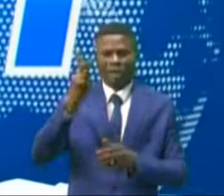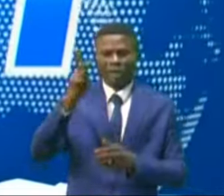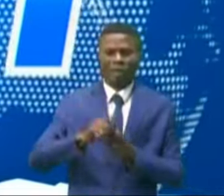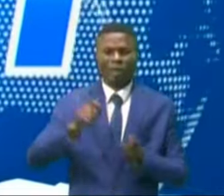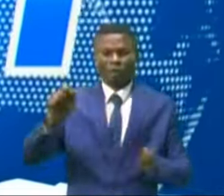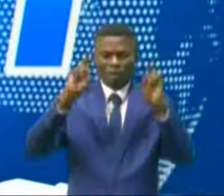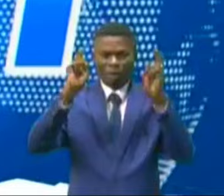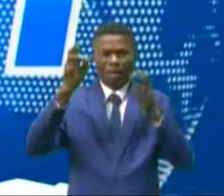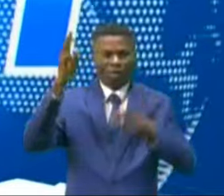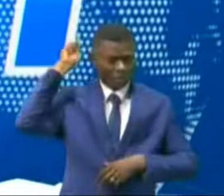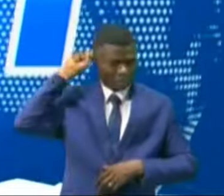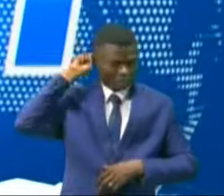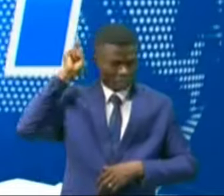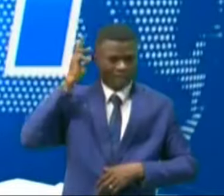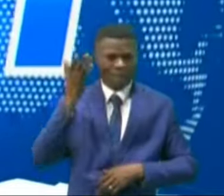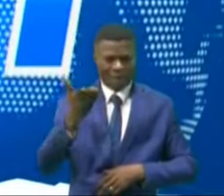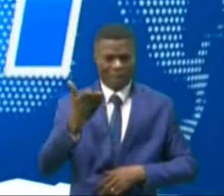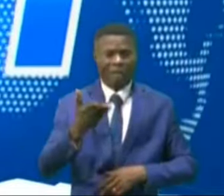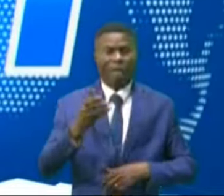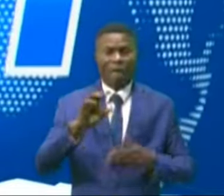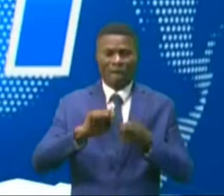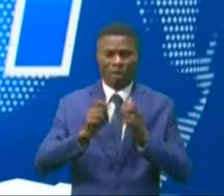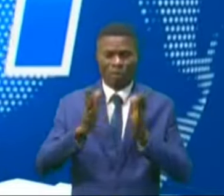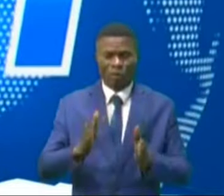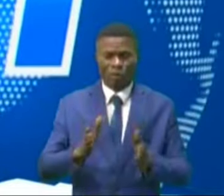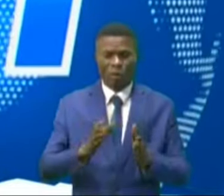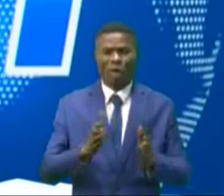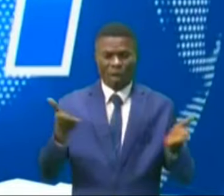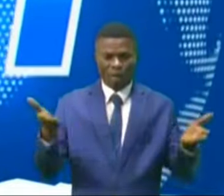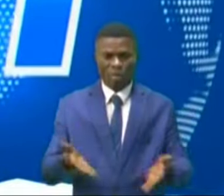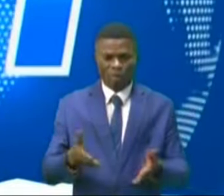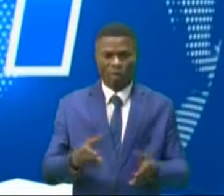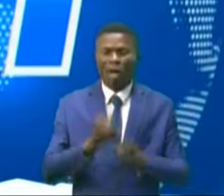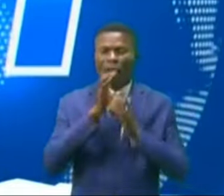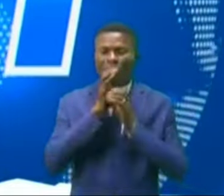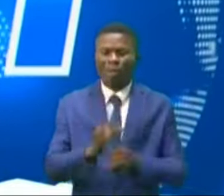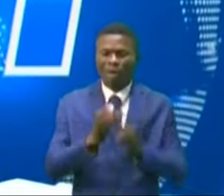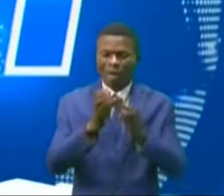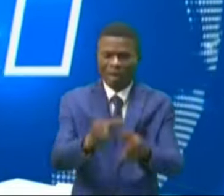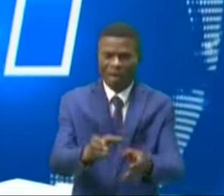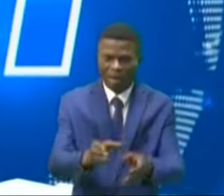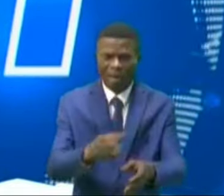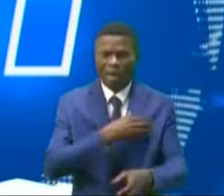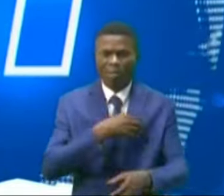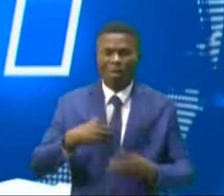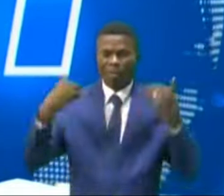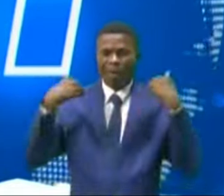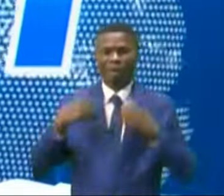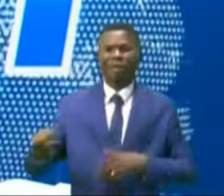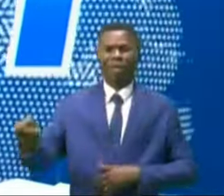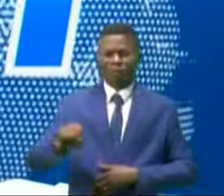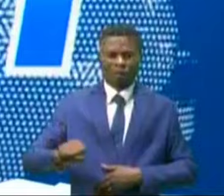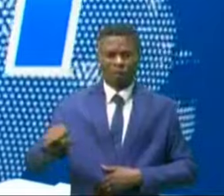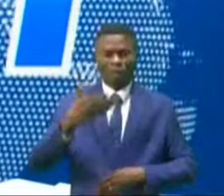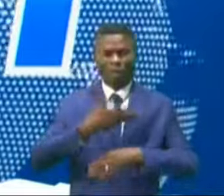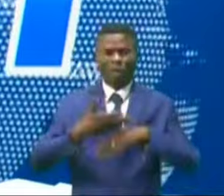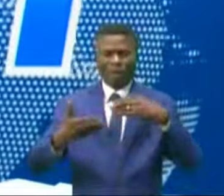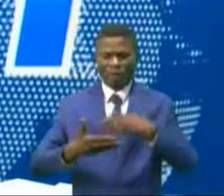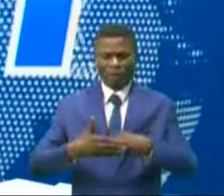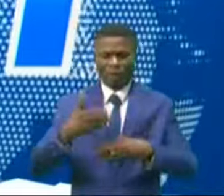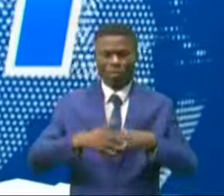Kolwezi. Betty Kiando a aussi procédé à la pose de la première pierre pour la construction